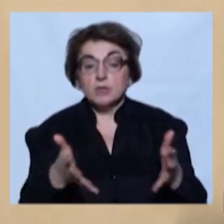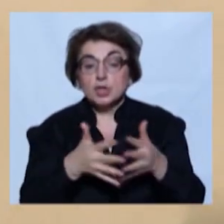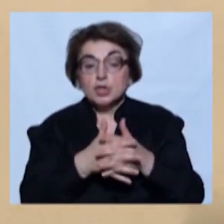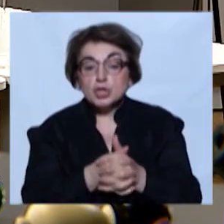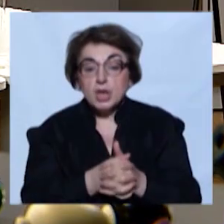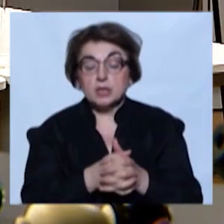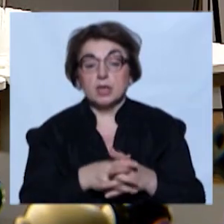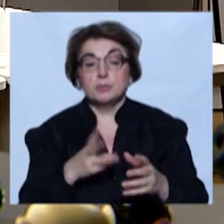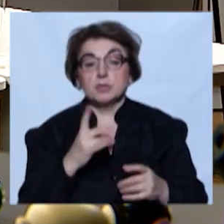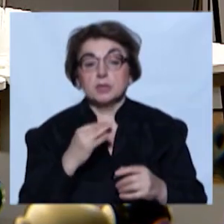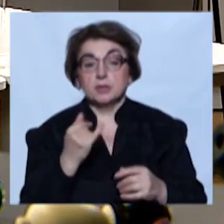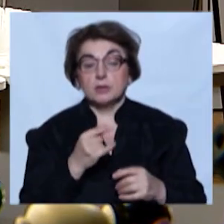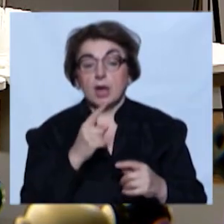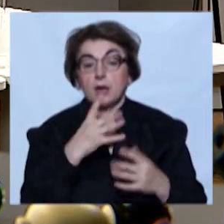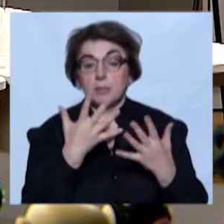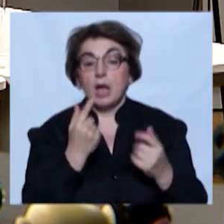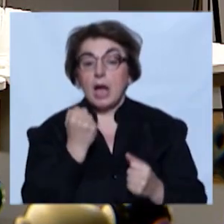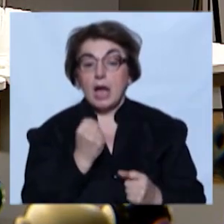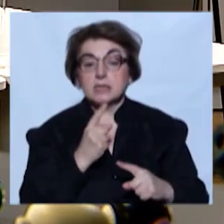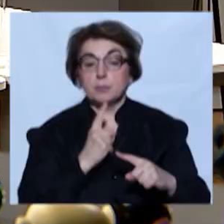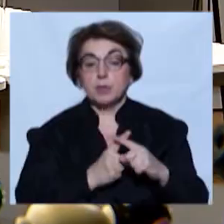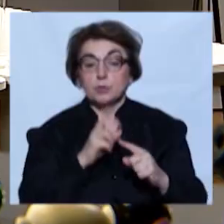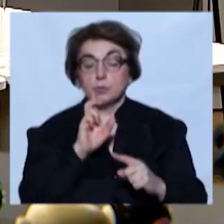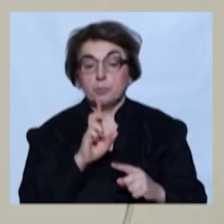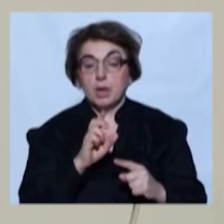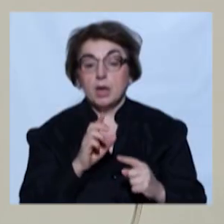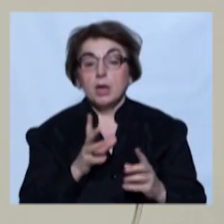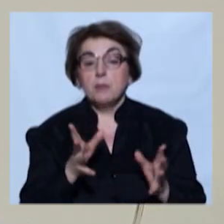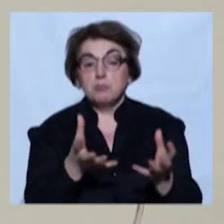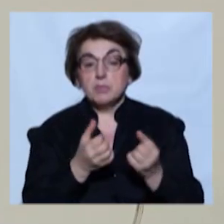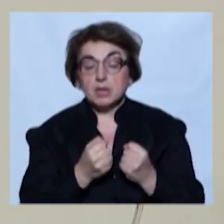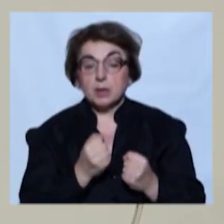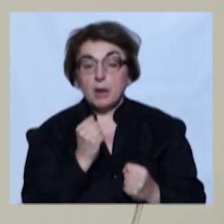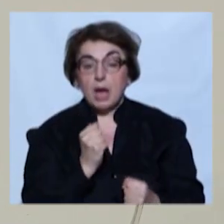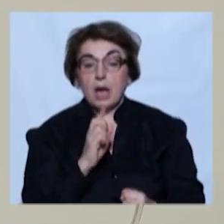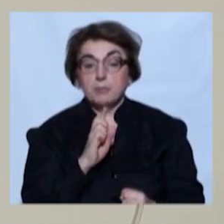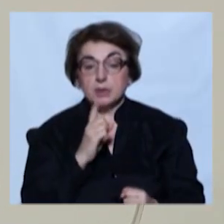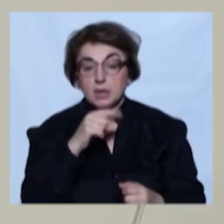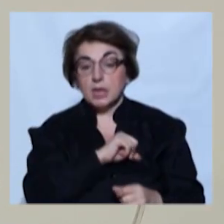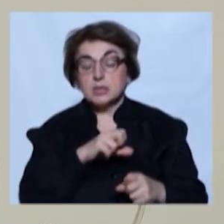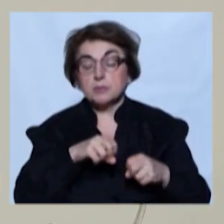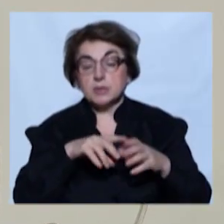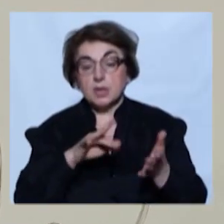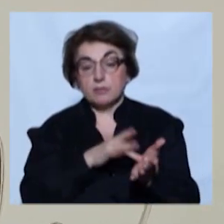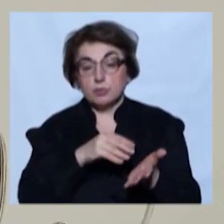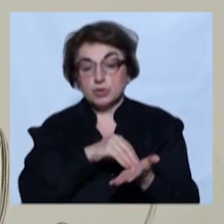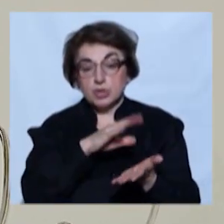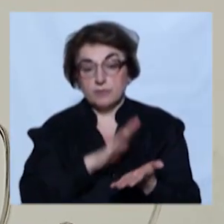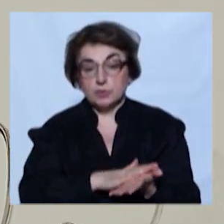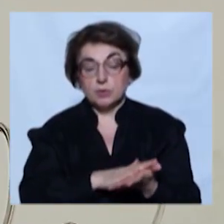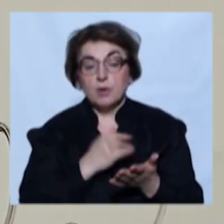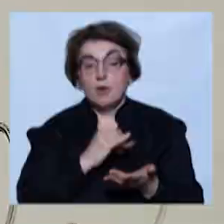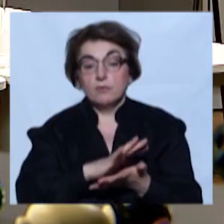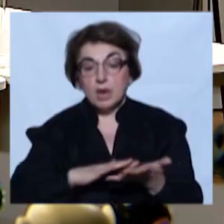გაგიკეთე ზოგადი ჩანაწერი: A+B მიიღება AB და გთხოვ მოინიშნო შენ სრულში.